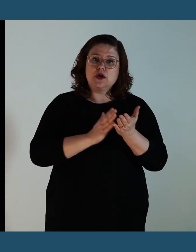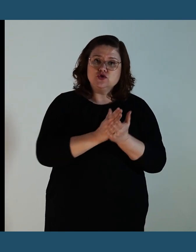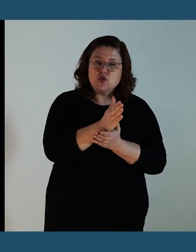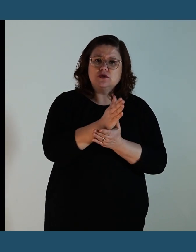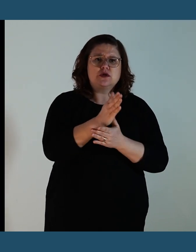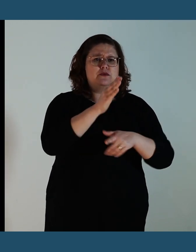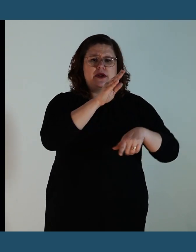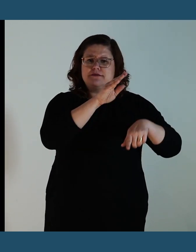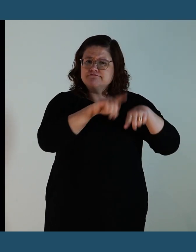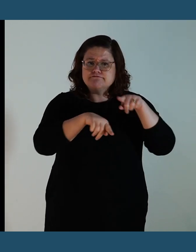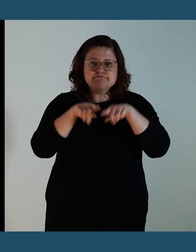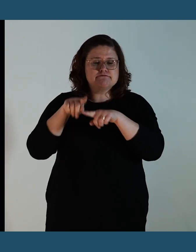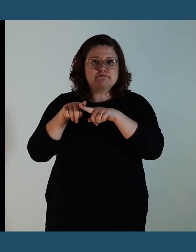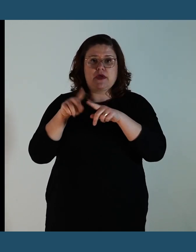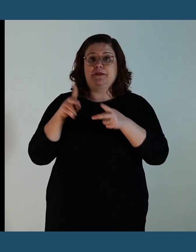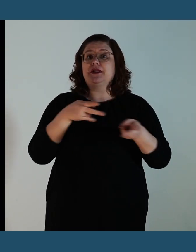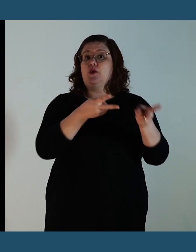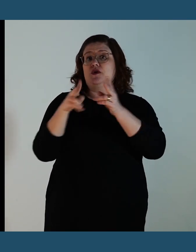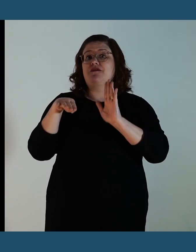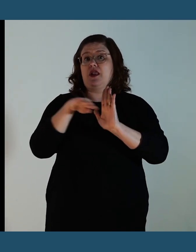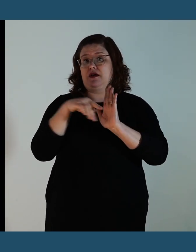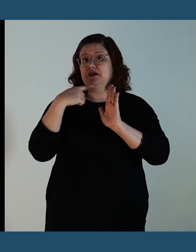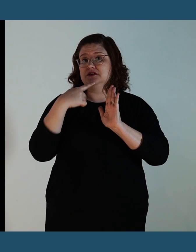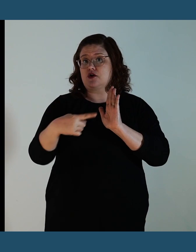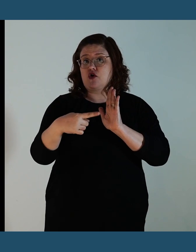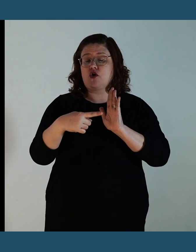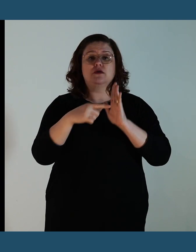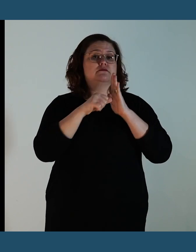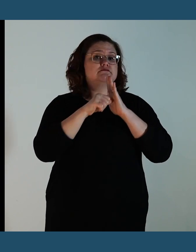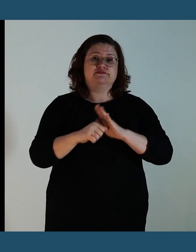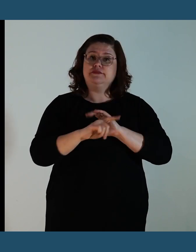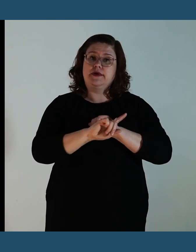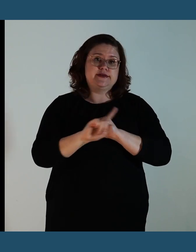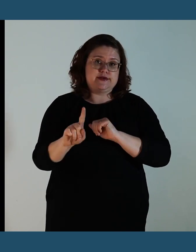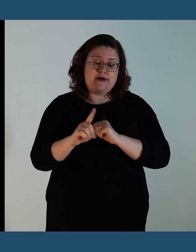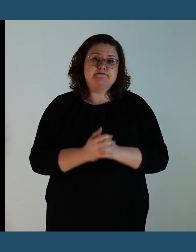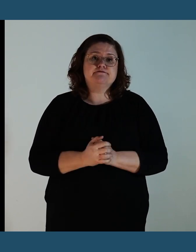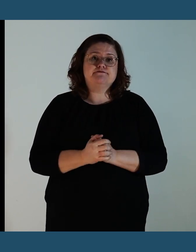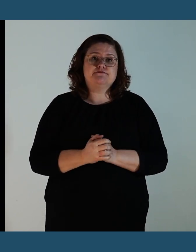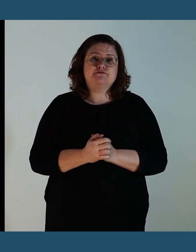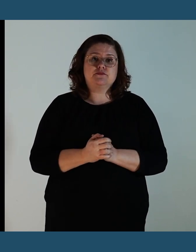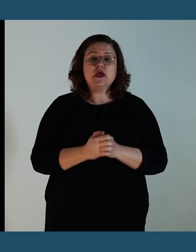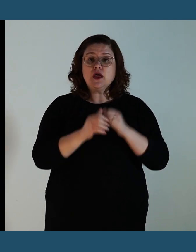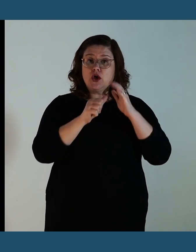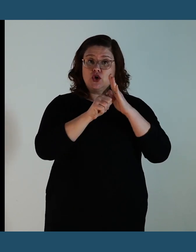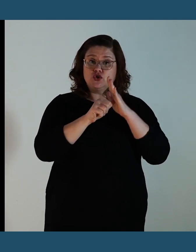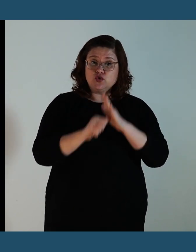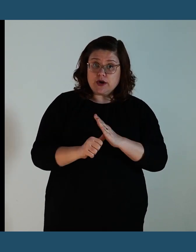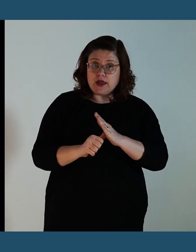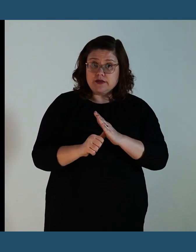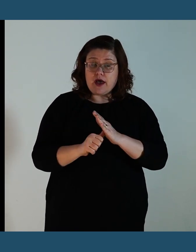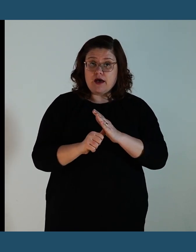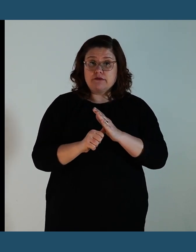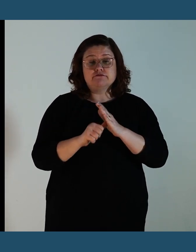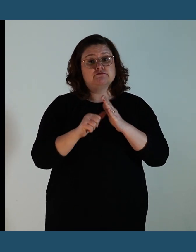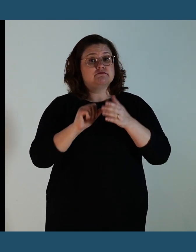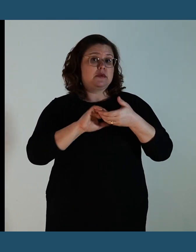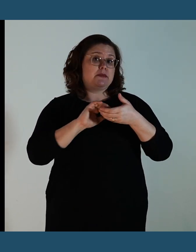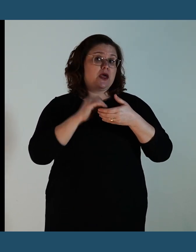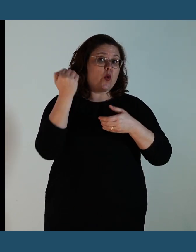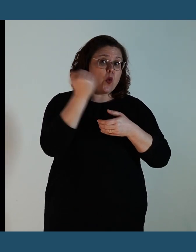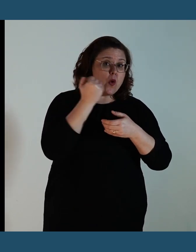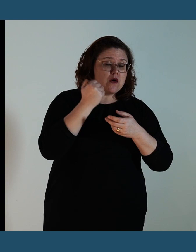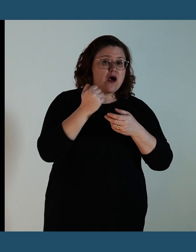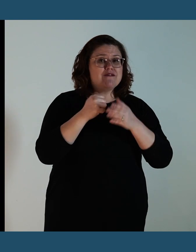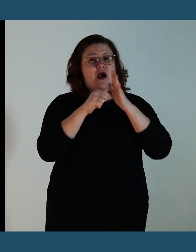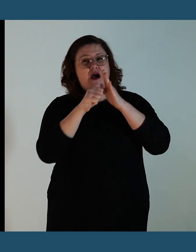minkään muun yhdenvertaisuuslaissa luetellun syyn vuoksi. Syrjintää voi yhtä lailla olla uhkaava,